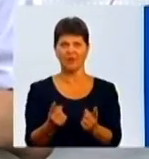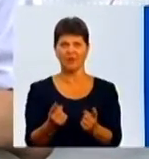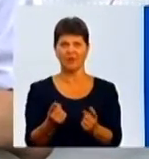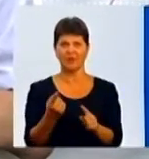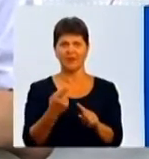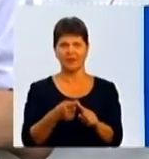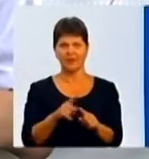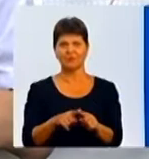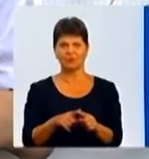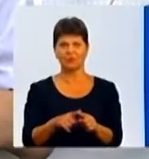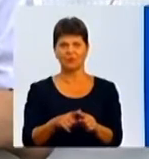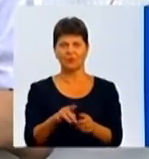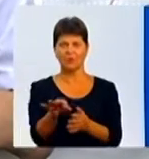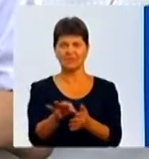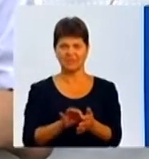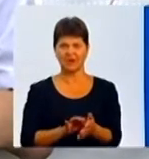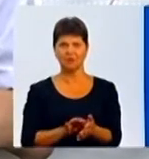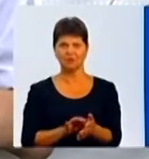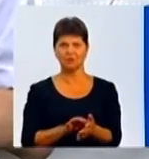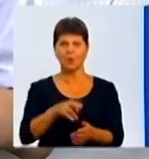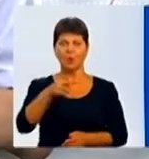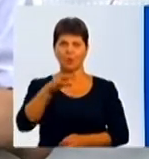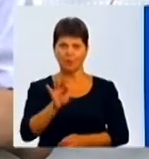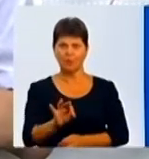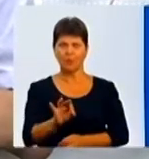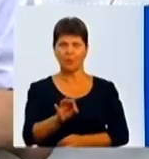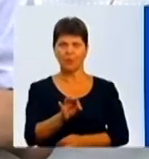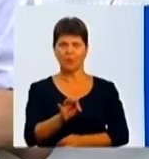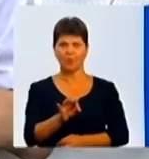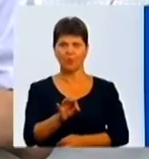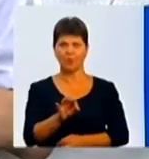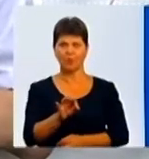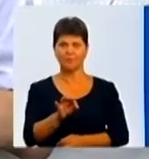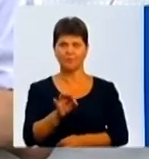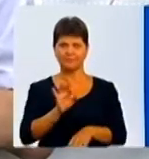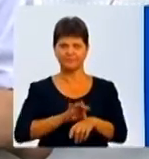вони зразу ж по клініці